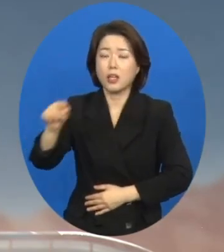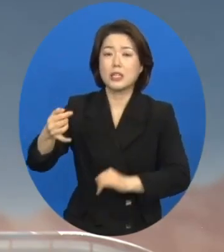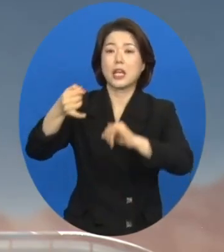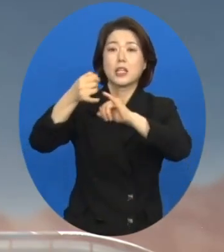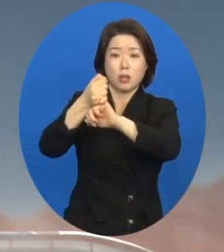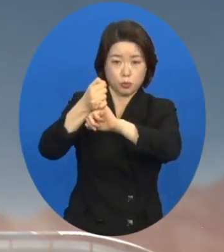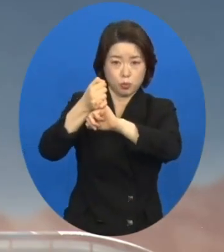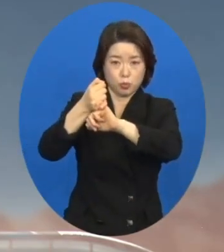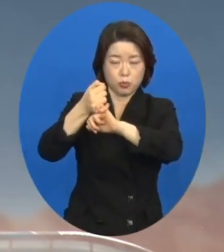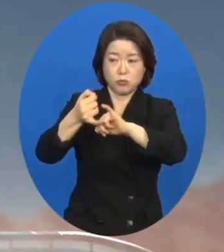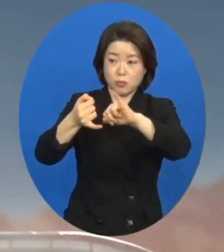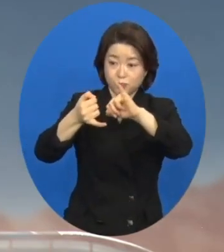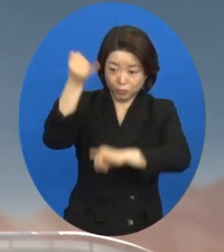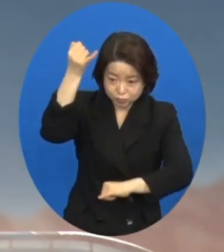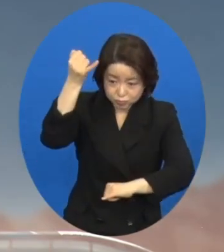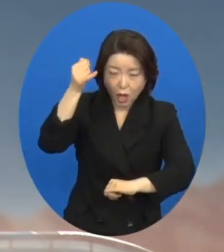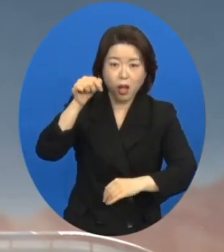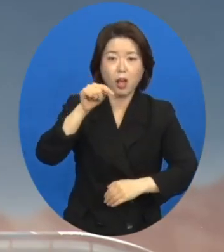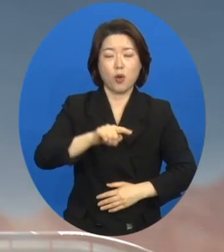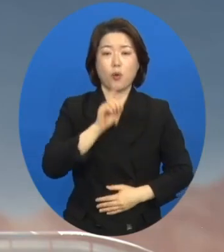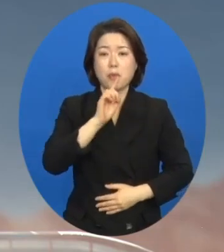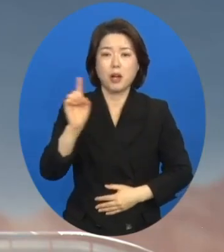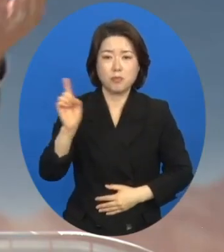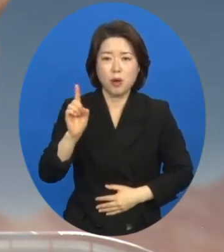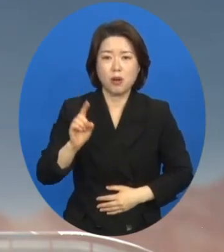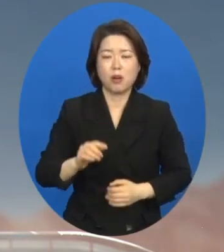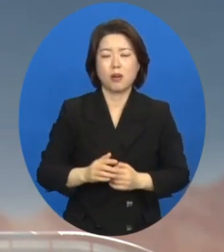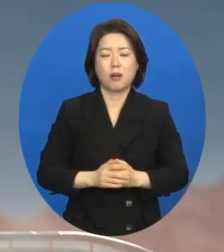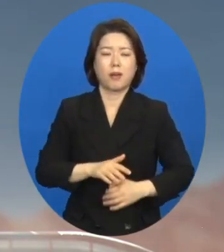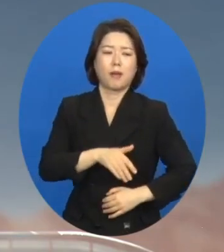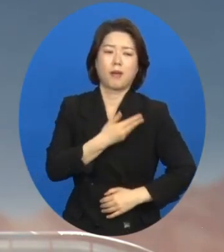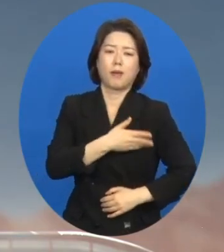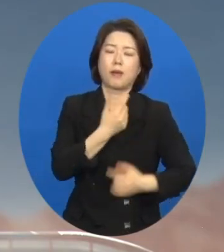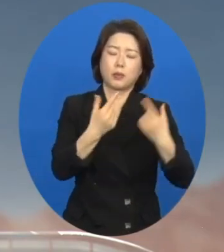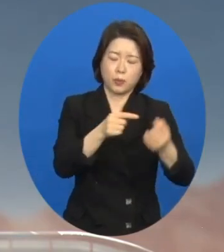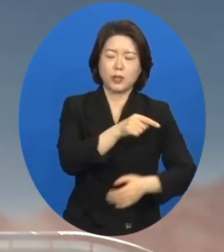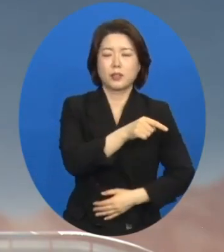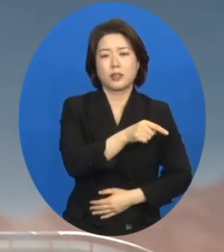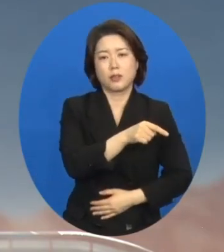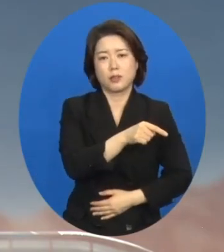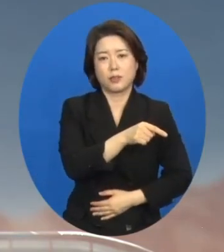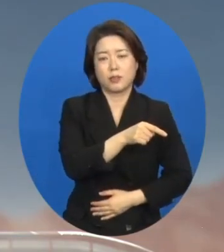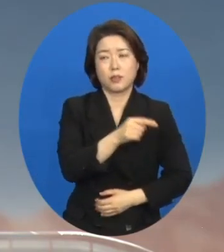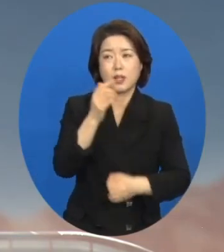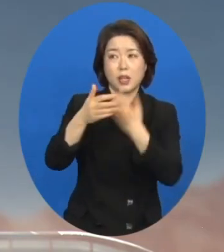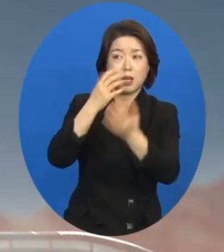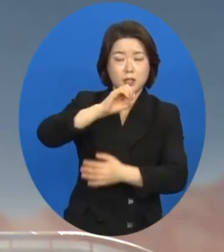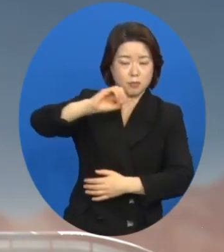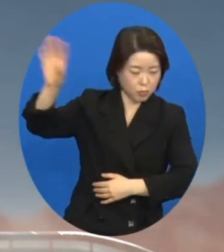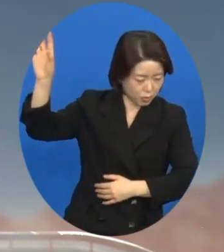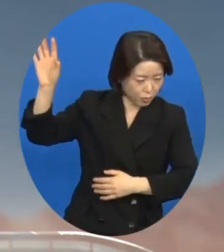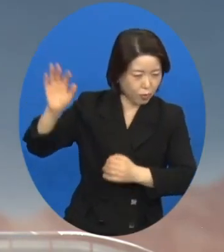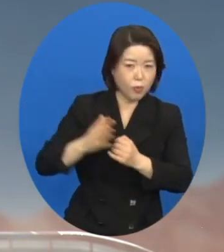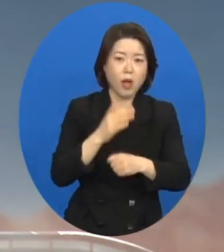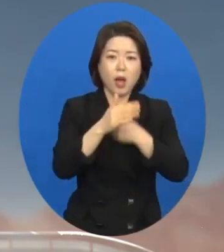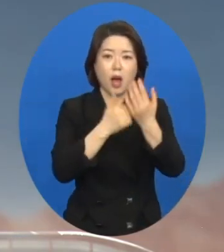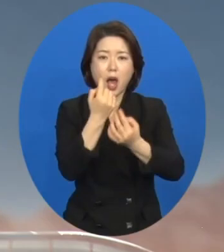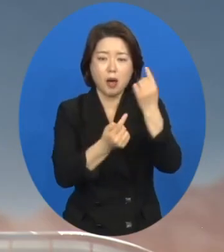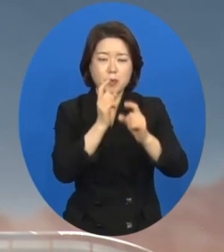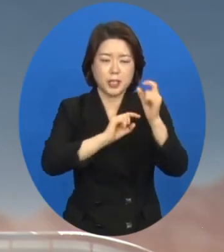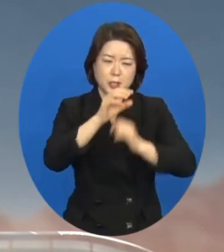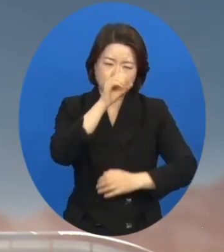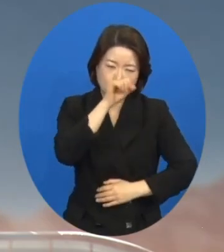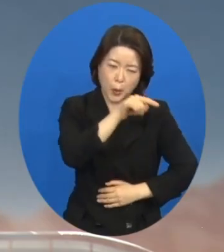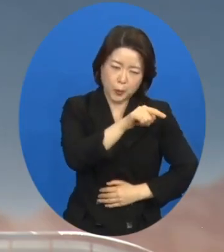그걸 깼다는 것은 무슨 얘기예요 지금? 외도했다는 거야. 하나님 버리고 하나님보다 더